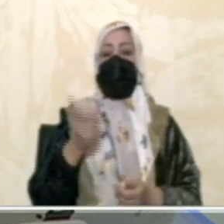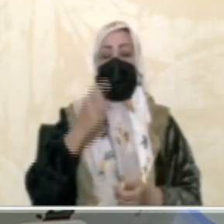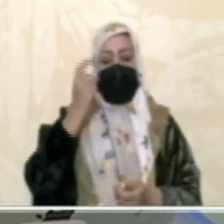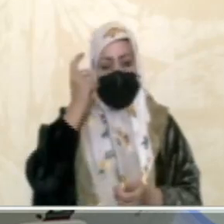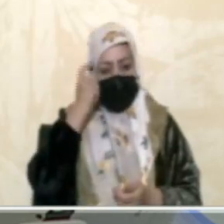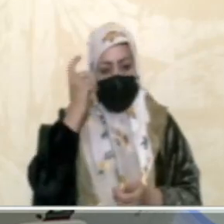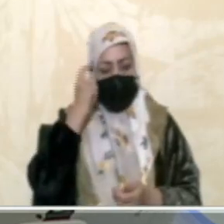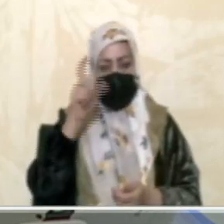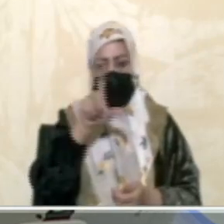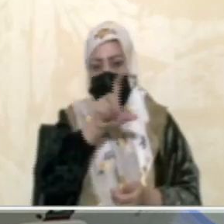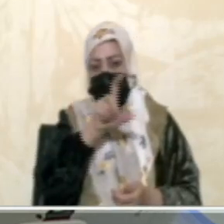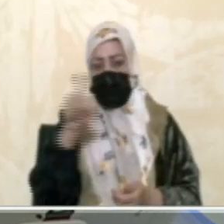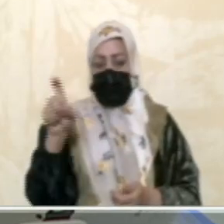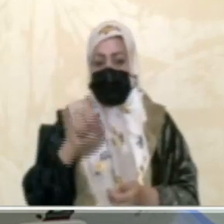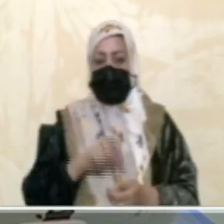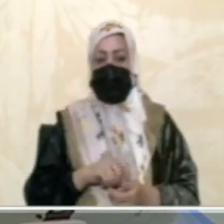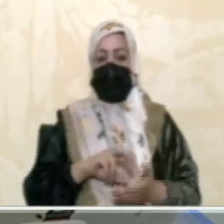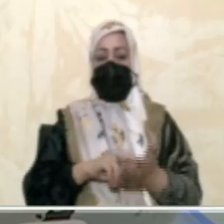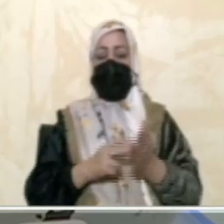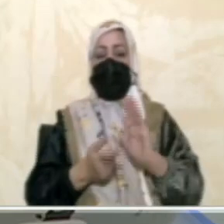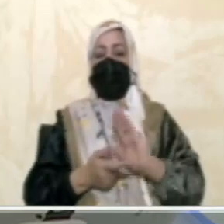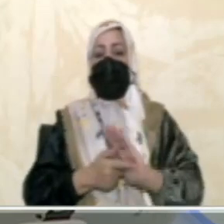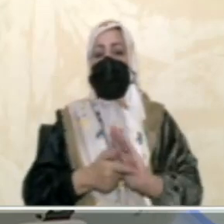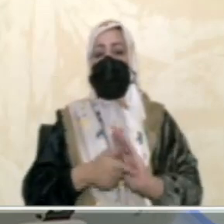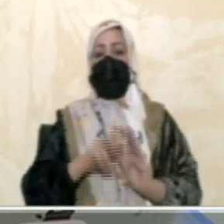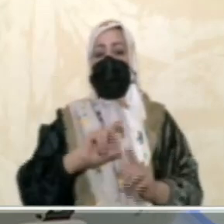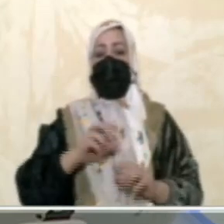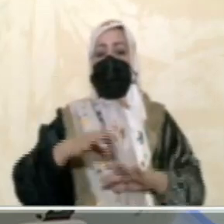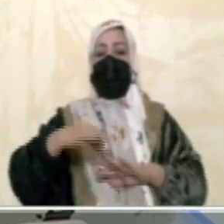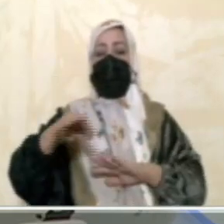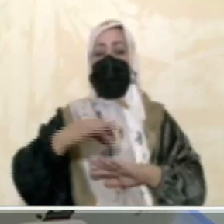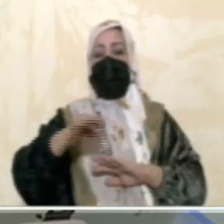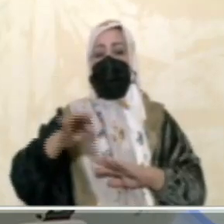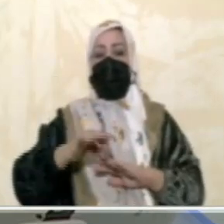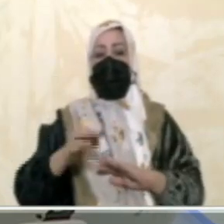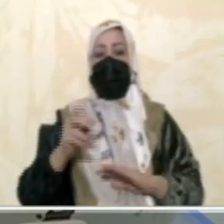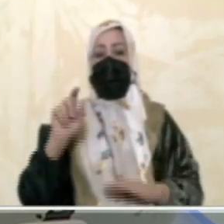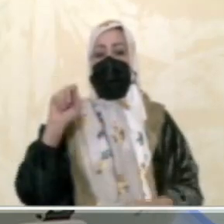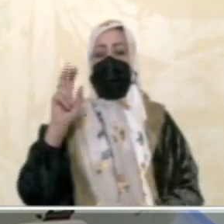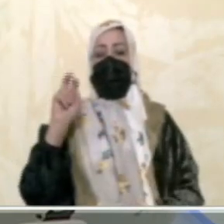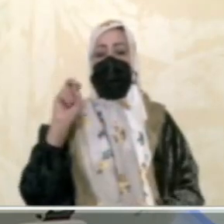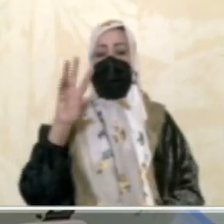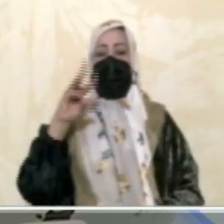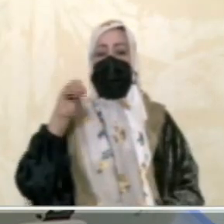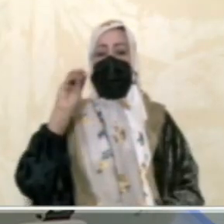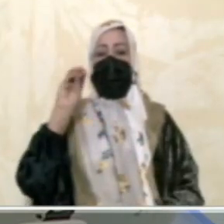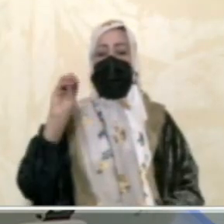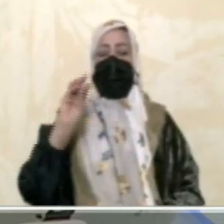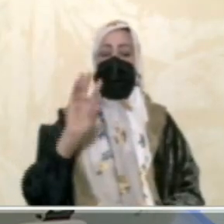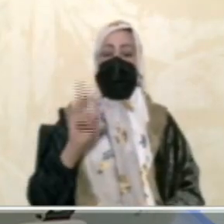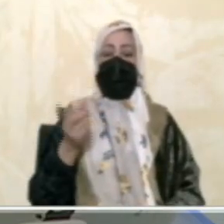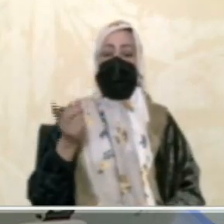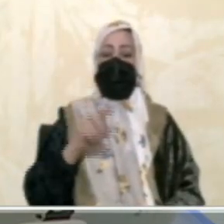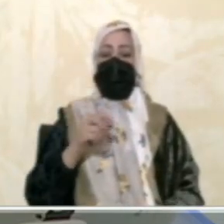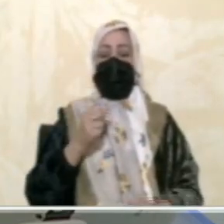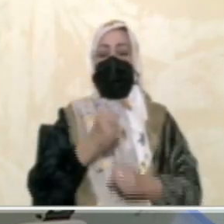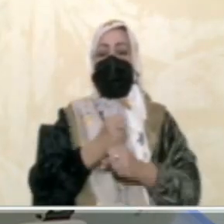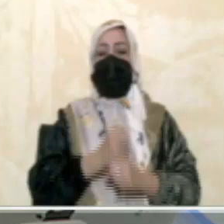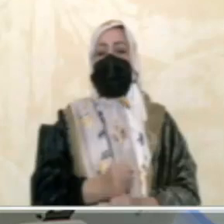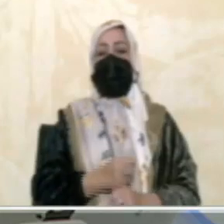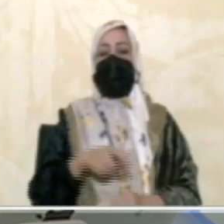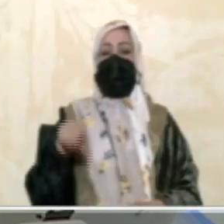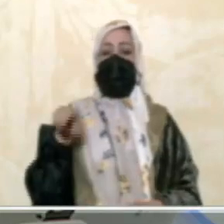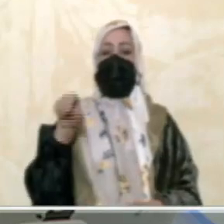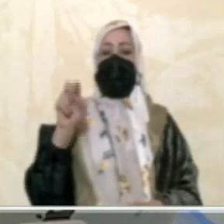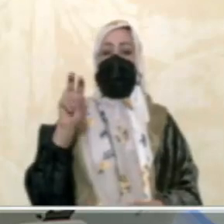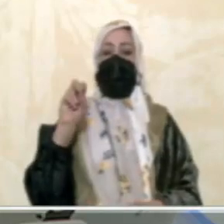من مساء الفروع الفقه مثل فرعيا والقاعده عند الفقهاء لا ينكر المختلف فيه ولهذا